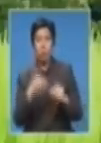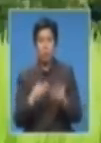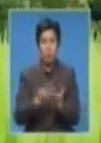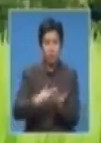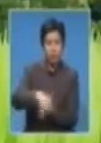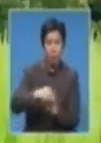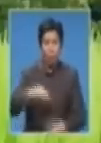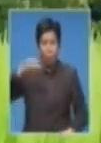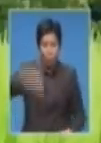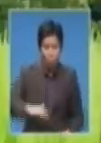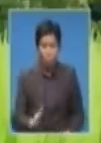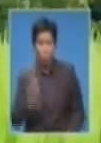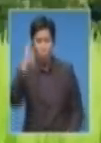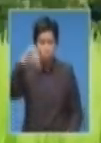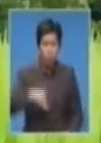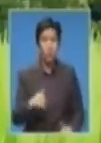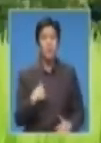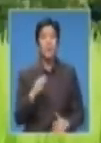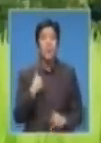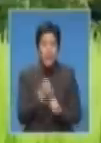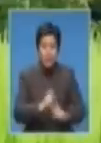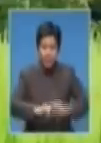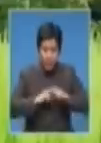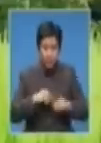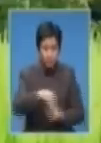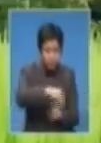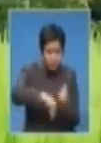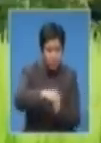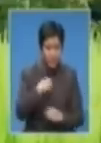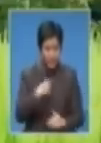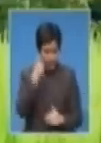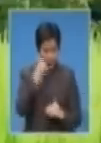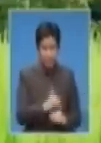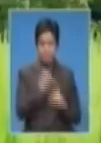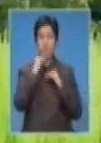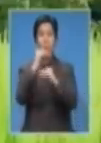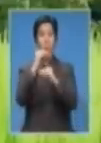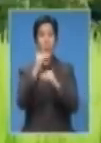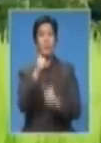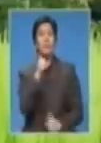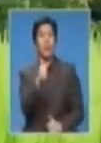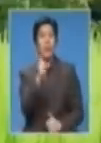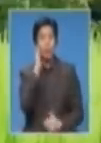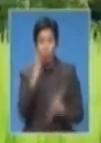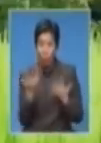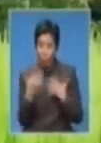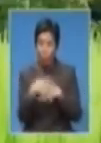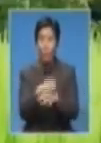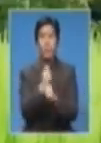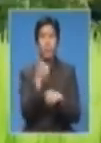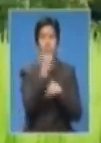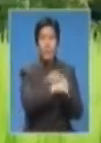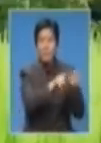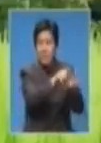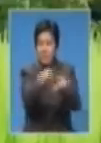ราคามันลดอะไรต่างๆถ้าเราขายกันเองได้กินเองได้ราคาไม่ตกหรอกครับแล้วก็ไปต่างประเทศถ้าเราไปรวมกับต่างประเทศเขาได้เนี่ยหลายประเทศที่ทำ